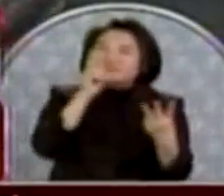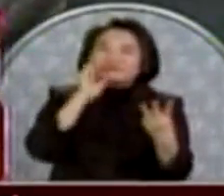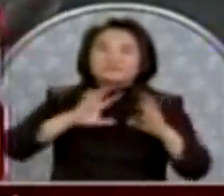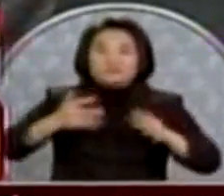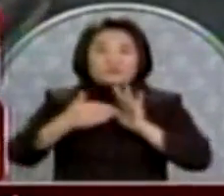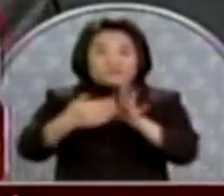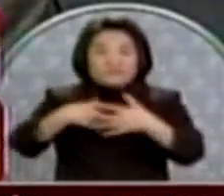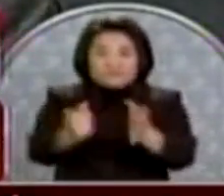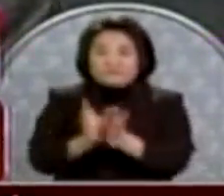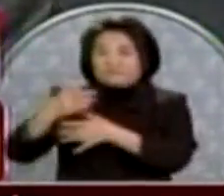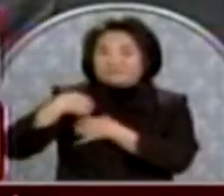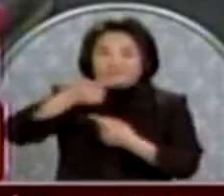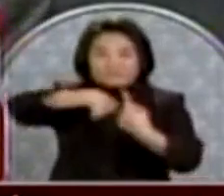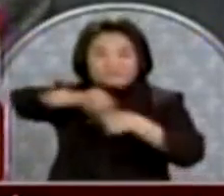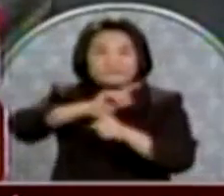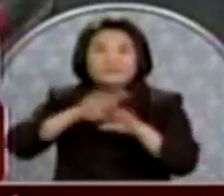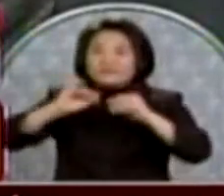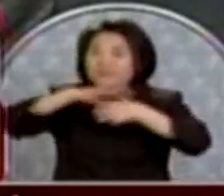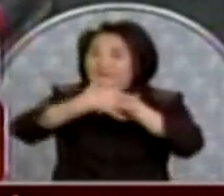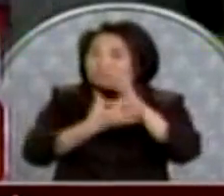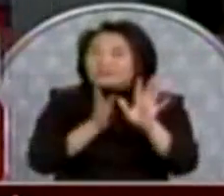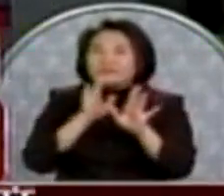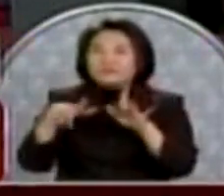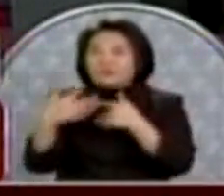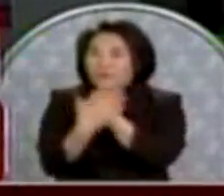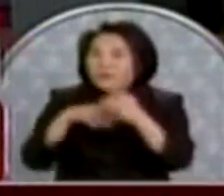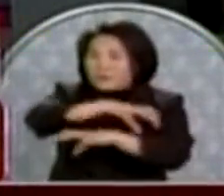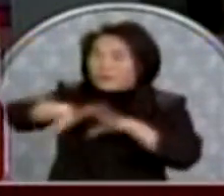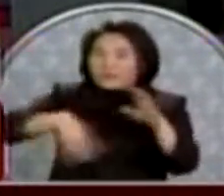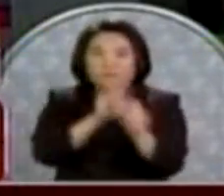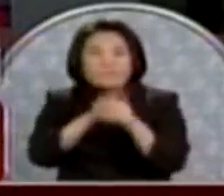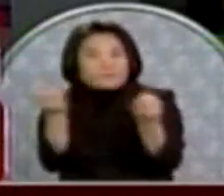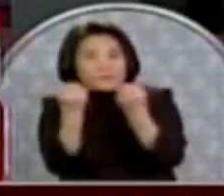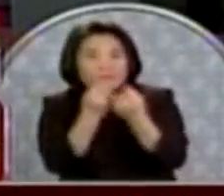不适合转型成为地球环卫军，捍卫地球环境，